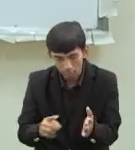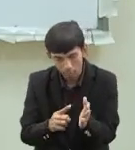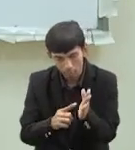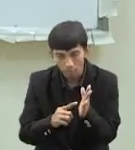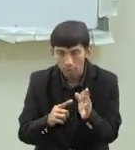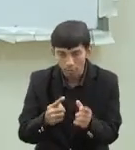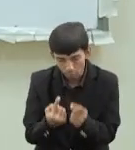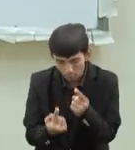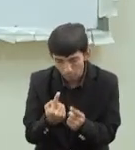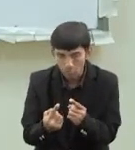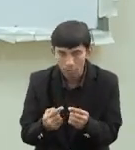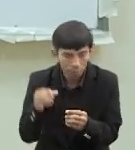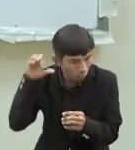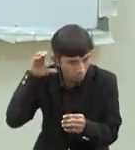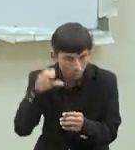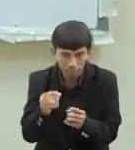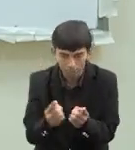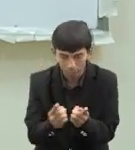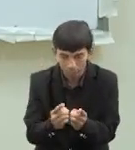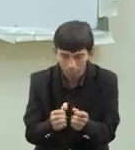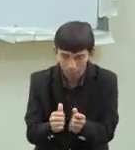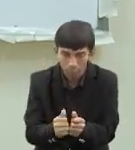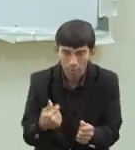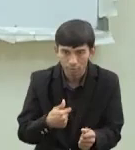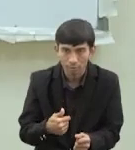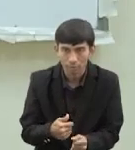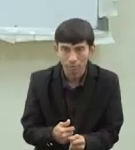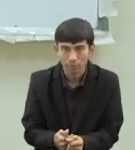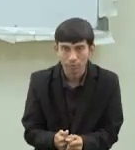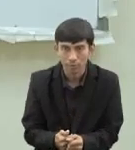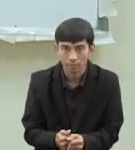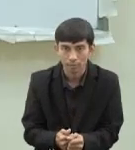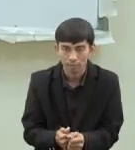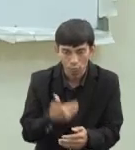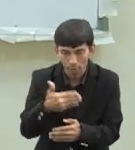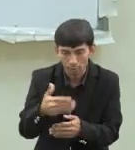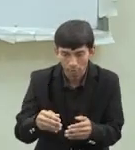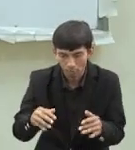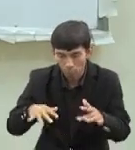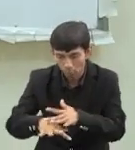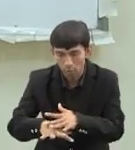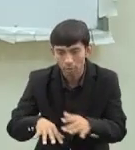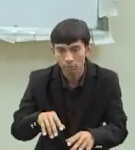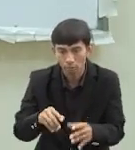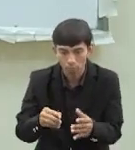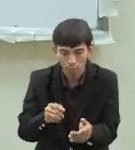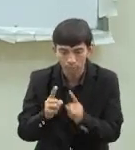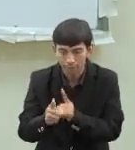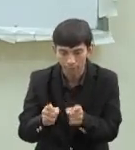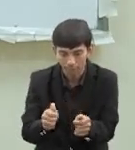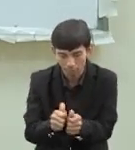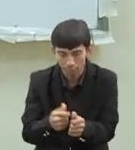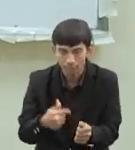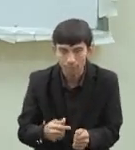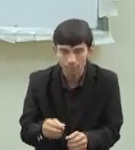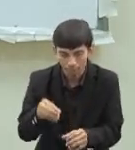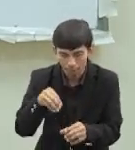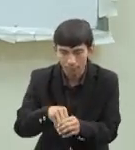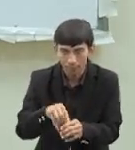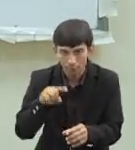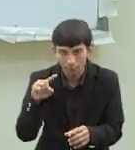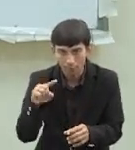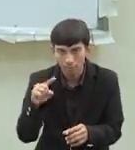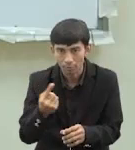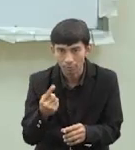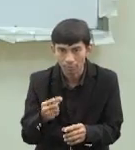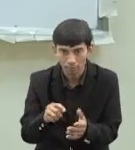con á. Bần tọa bì sạp cho mấy nẹ cổ hai, nẹ cổ nâng ai con cho rùm cháu cho mấy nẹ cổ. Chà. Nâng cầm lòng bê sạp con ai